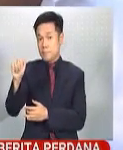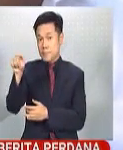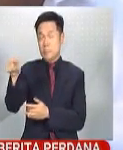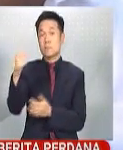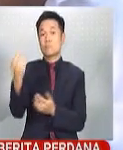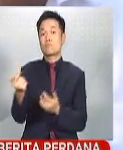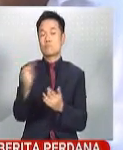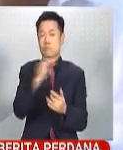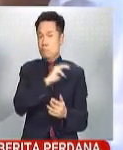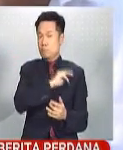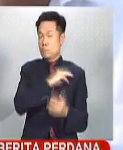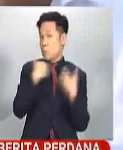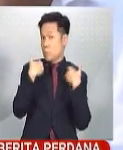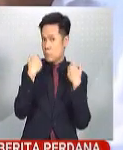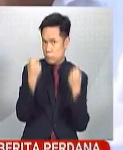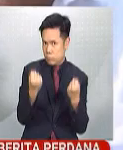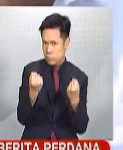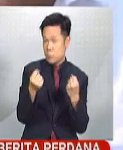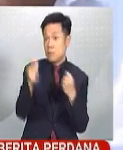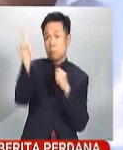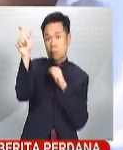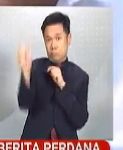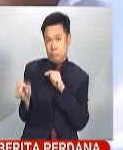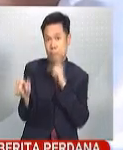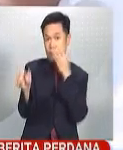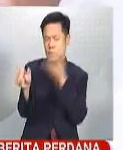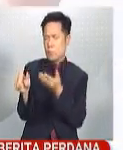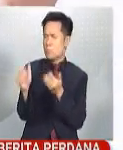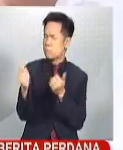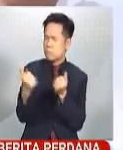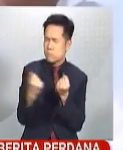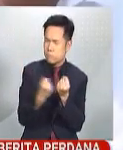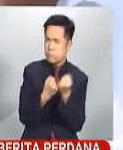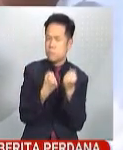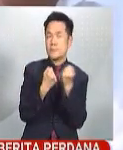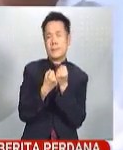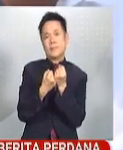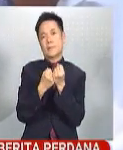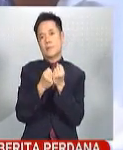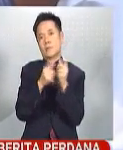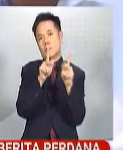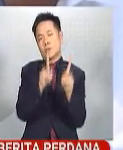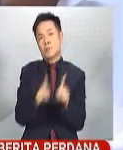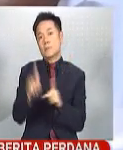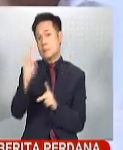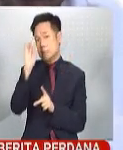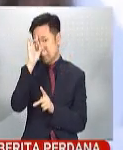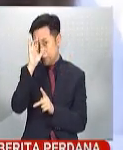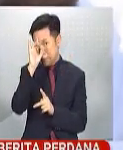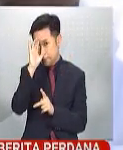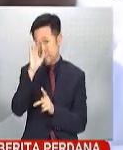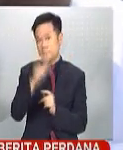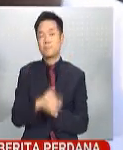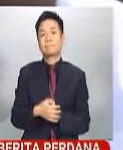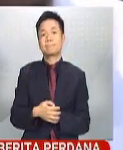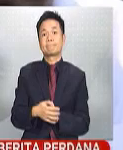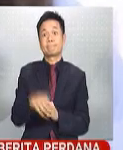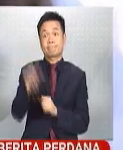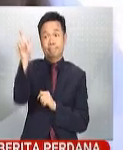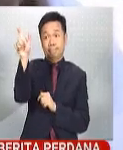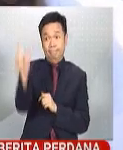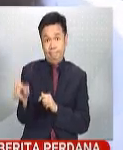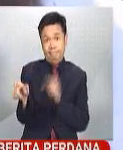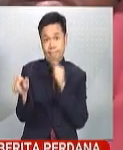dia seorang yang begitu tolong banyak kepada kaum India. Dan selama ini Datuk Seri memang